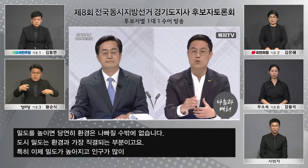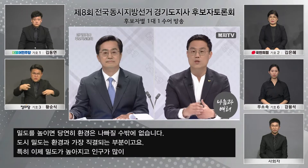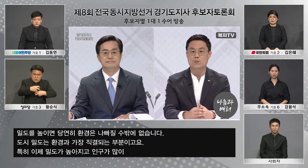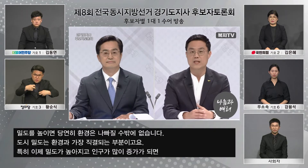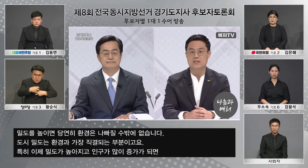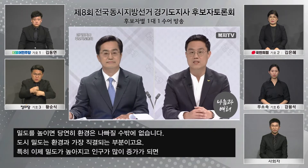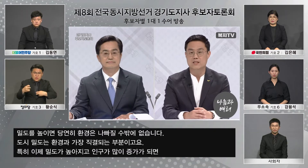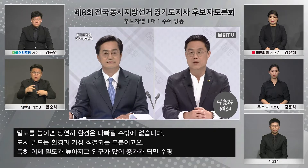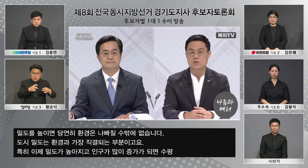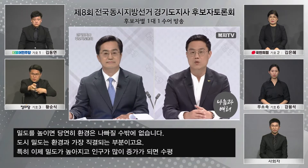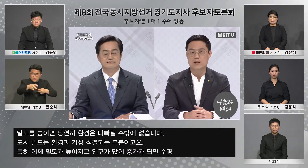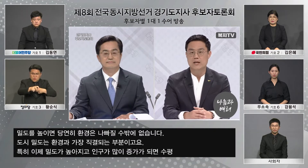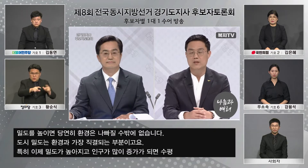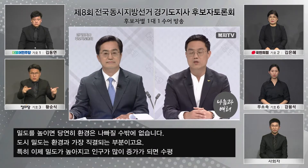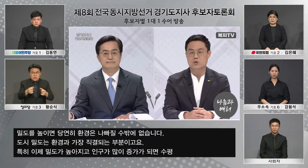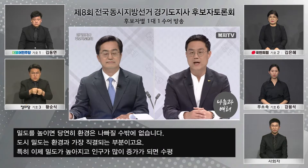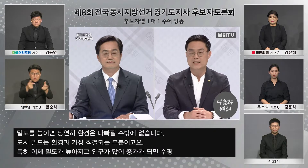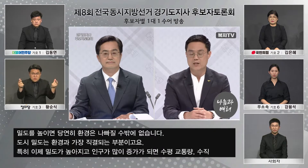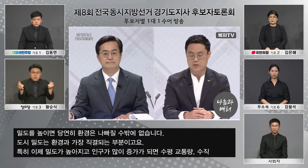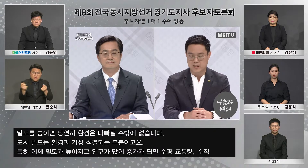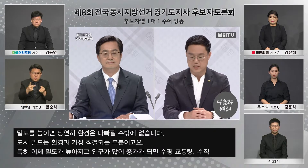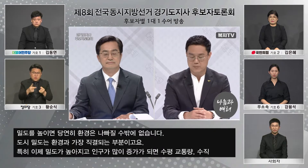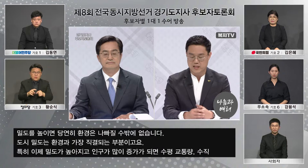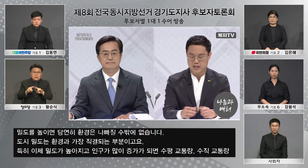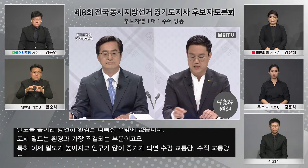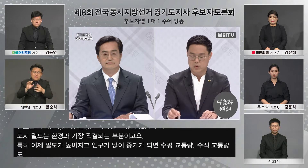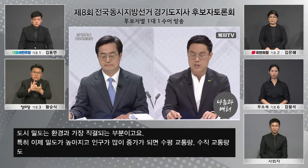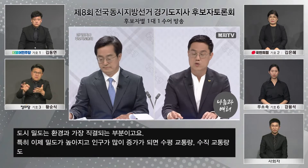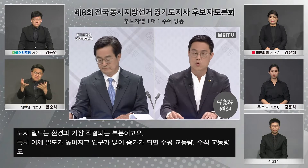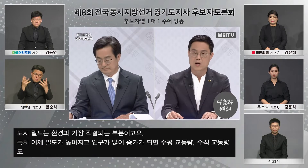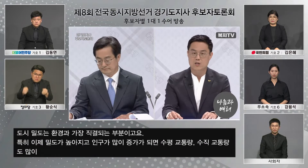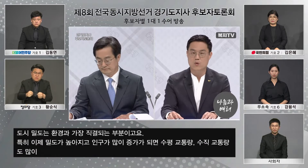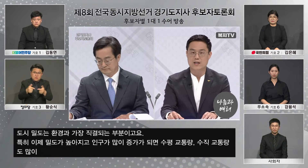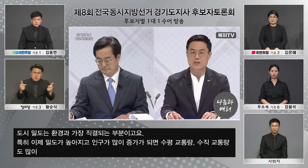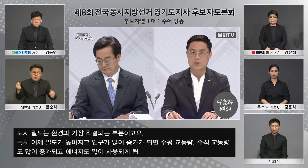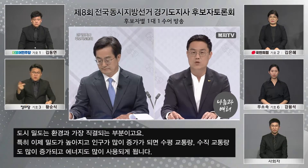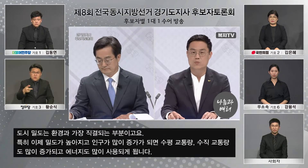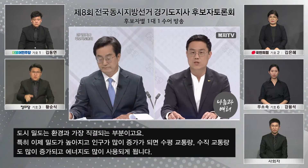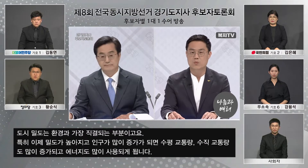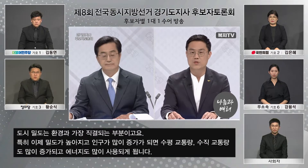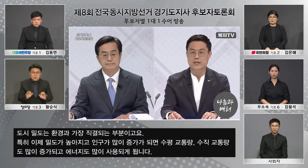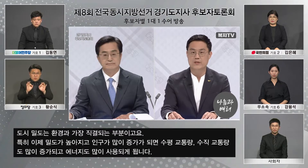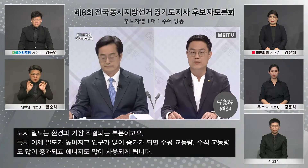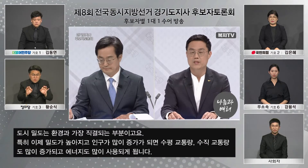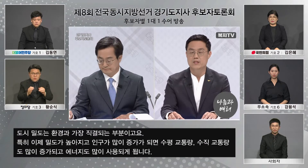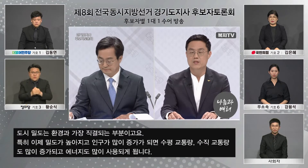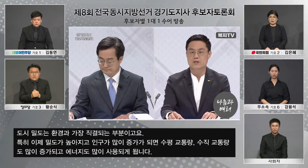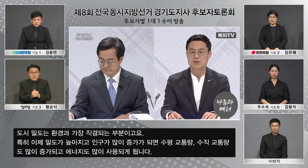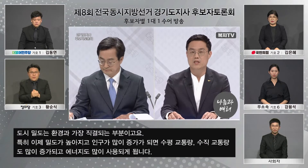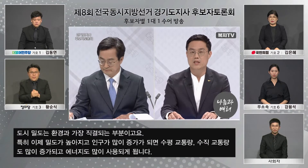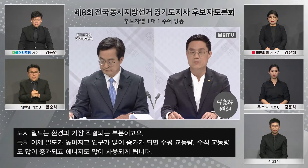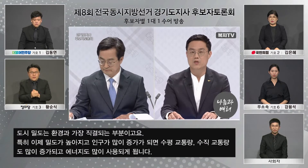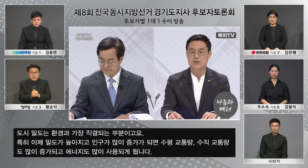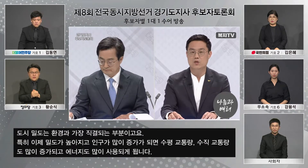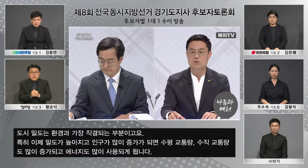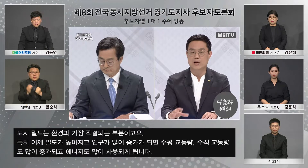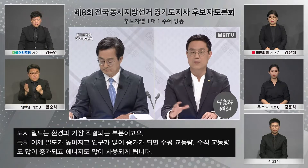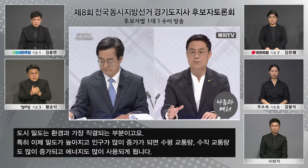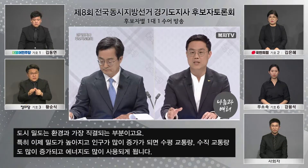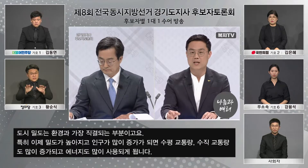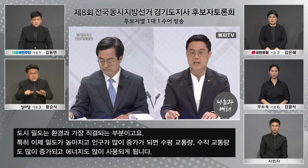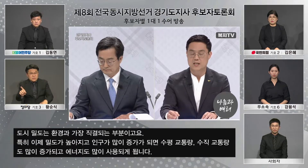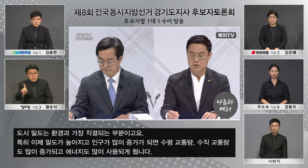수직 교통량도 많이 증가되고 에너지도 많이 사용되게 됩니다. 또한 인동 간격 완화도 할 수밖에 없는데요. 그렇게 되면은